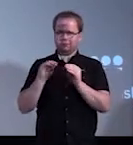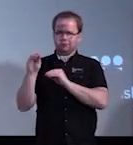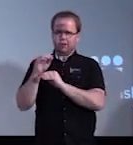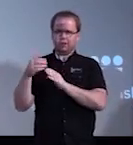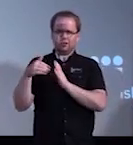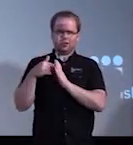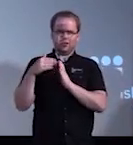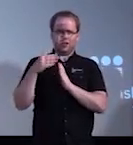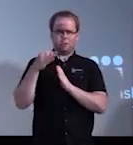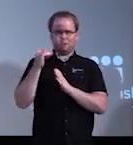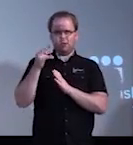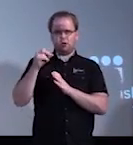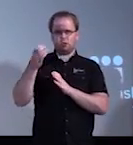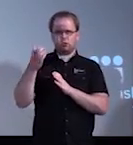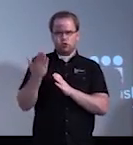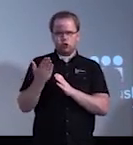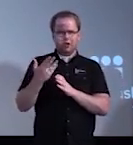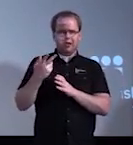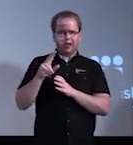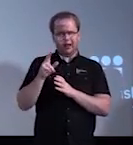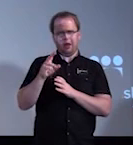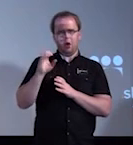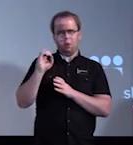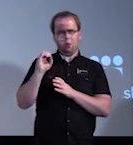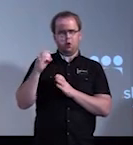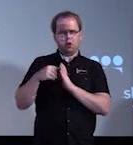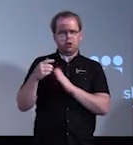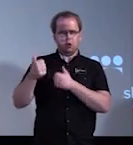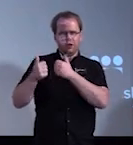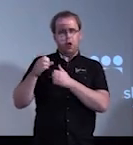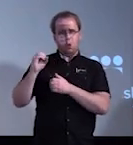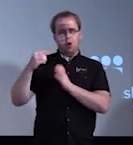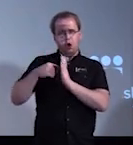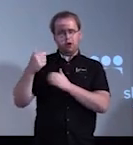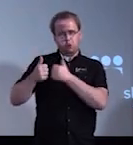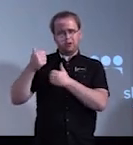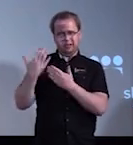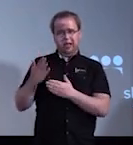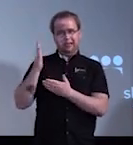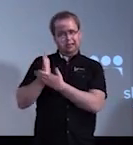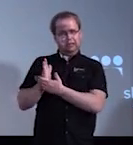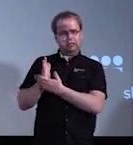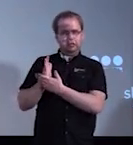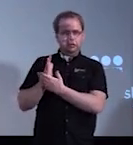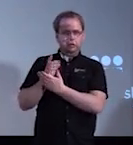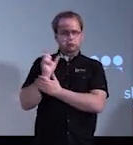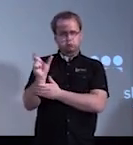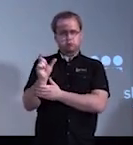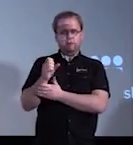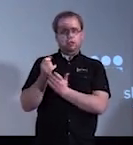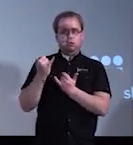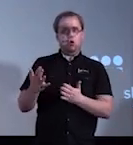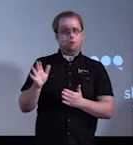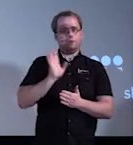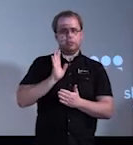olaglig konkurrens som en omskrivning av piracy, utan olaglig konkurrens är den korrekta beskrivningen, för idag är det kommersiella aktörer